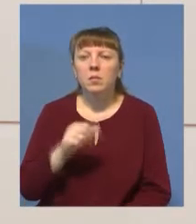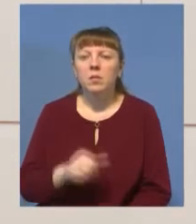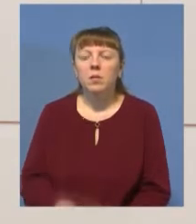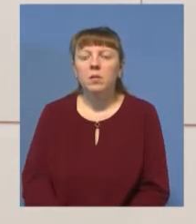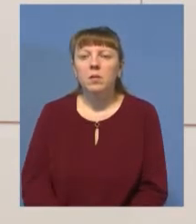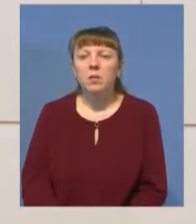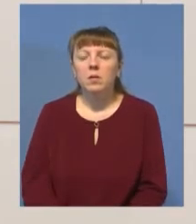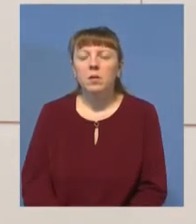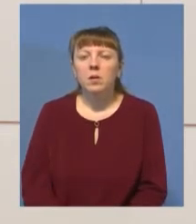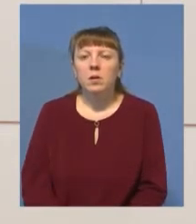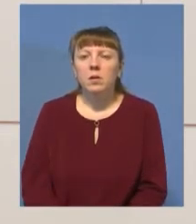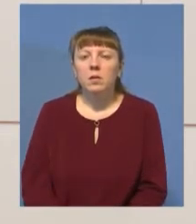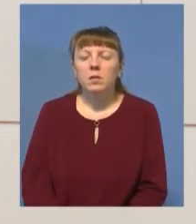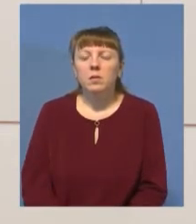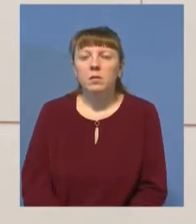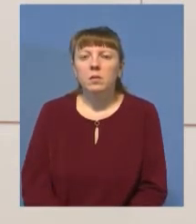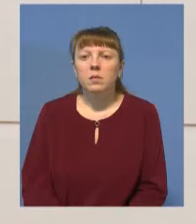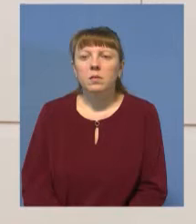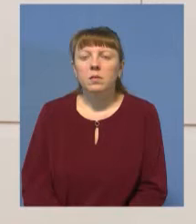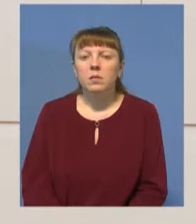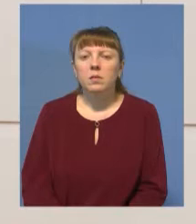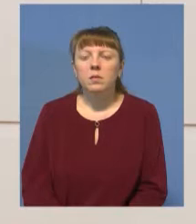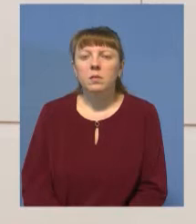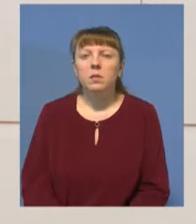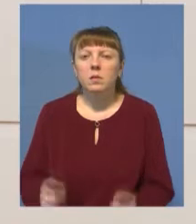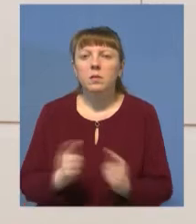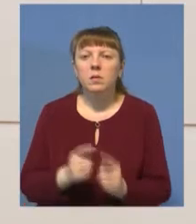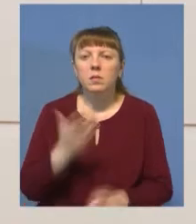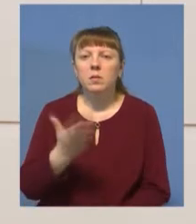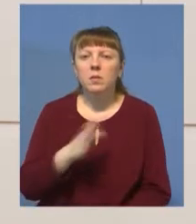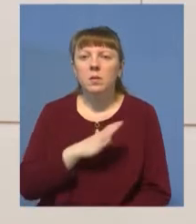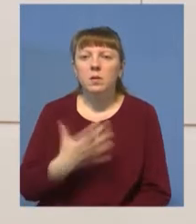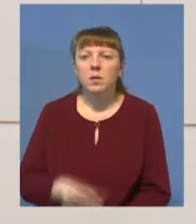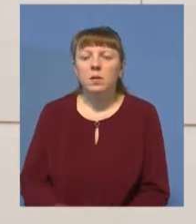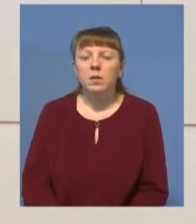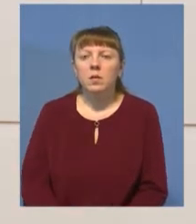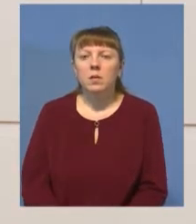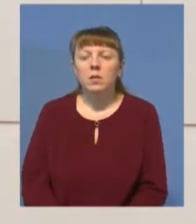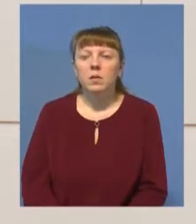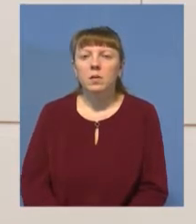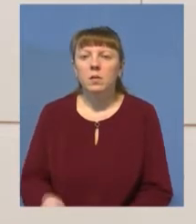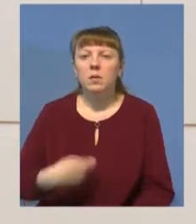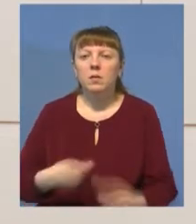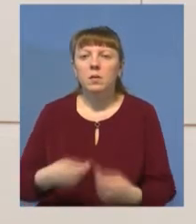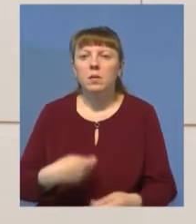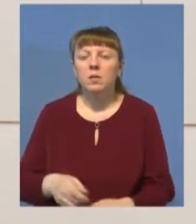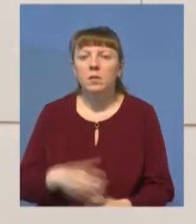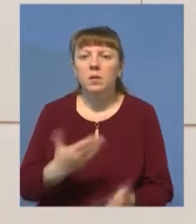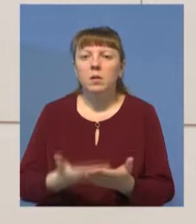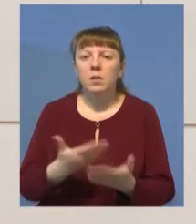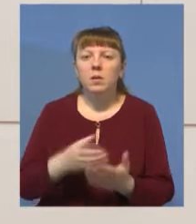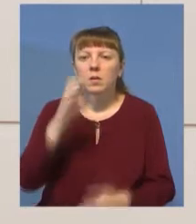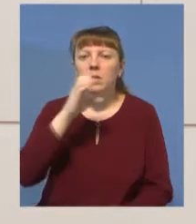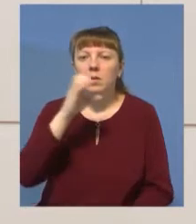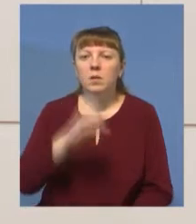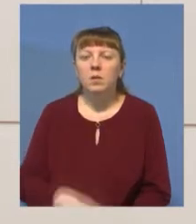целлофан. Вот, да. Также то, что он действительно обращался к продавцу, все это зафиксировано